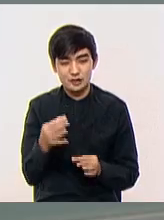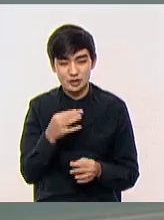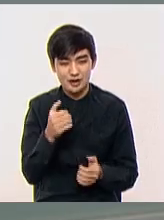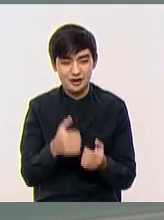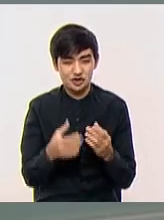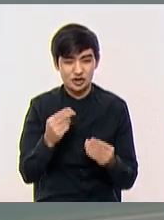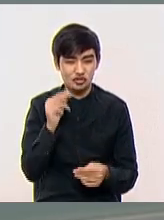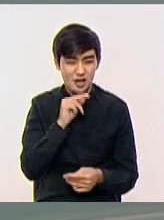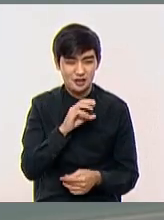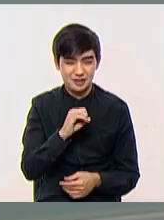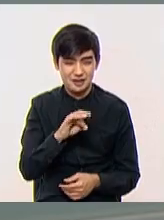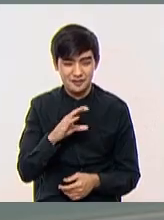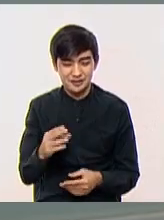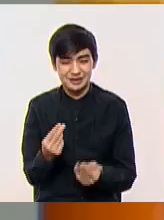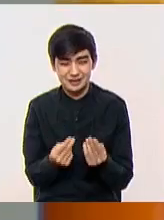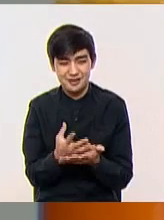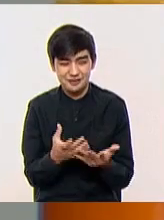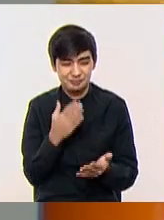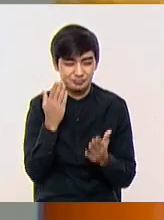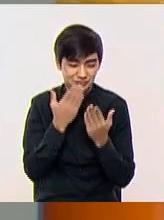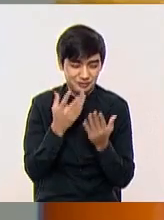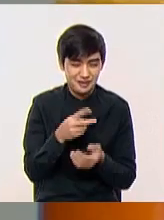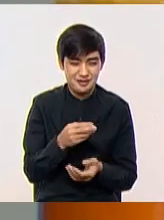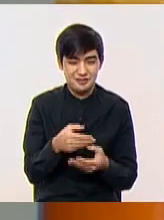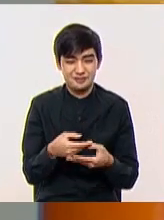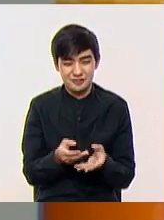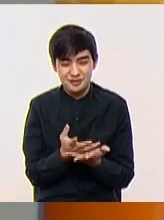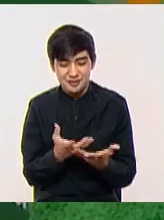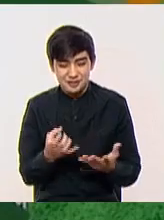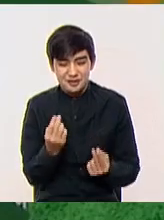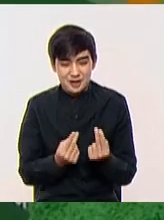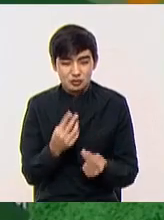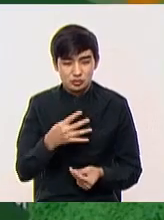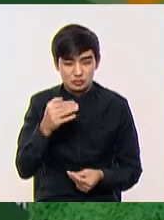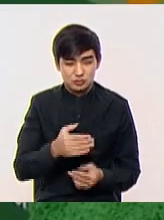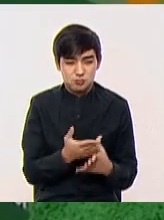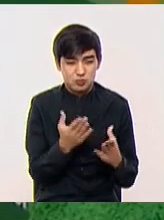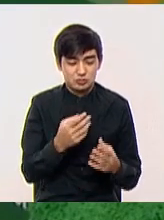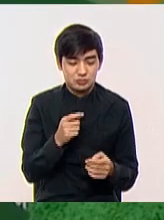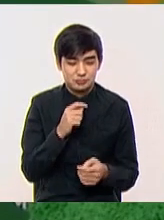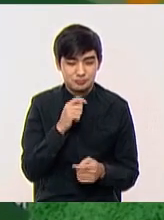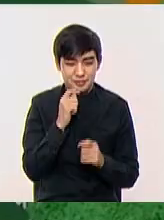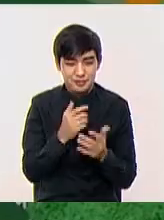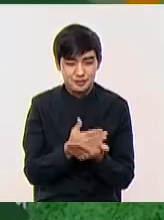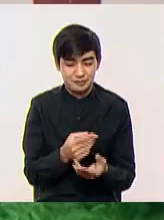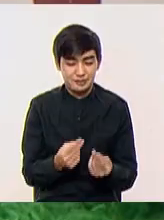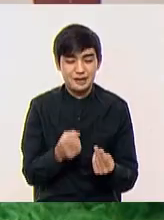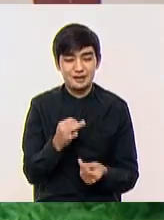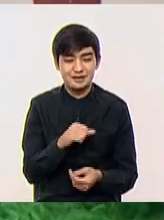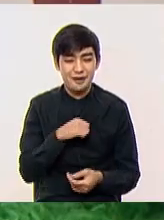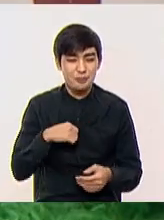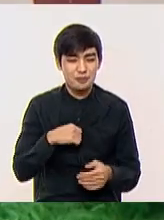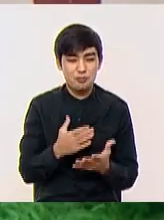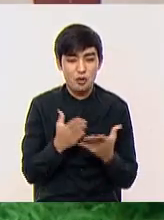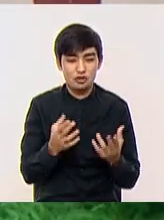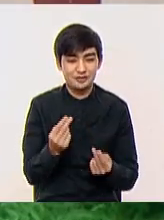шай сервизі, Asus үлгілері жиынтығы және телефонға теңгерім сияқты 40 мыңнан астам бағалы сыйлықтарды ұтысқа қойып жүр. Ал ең үлкен